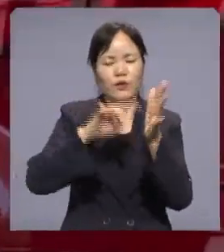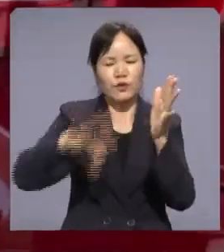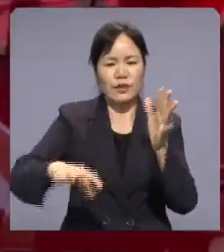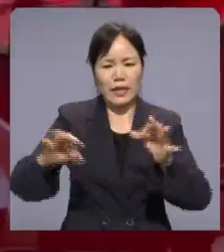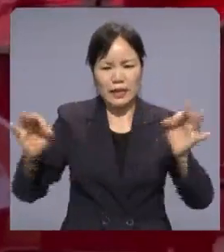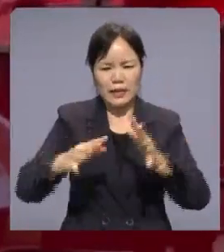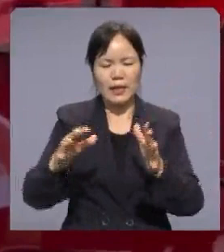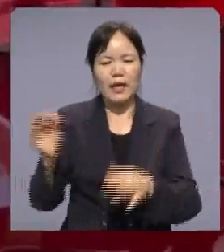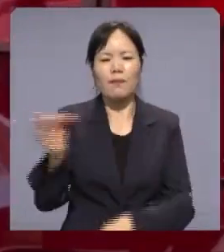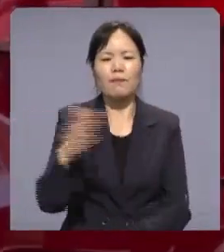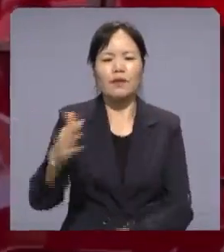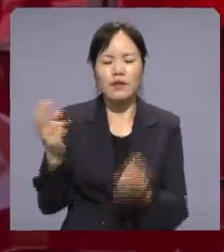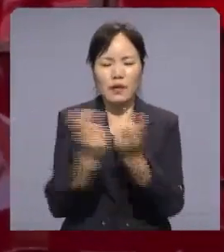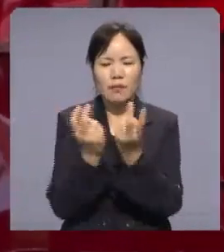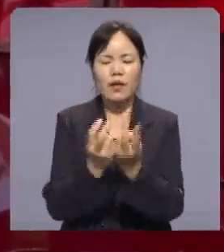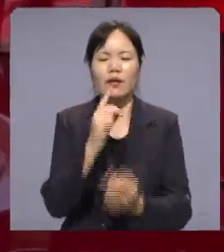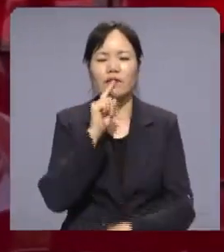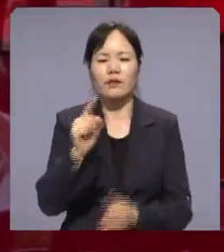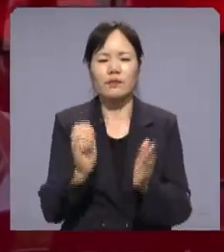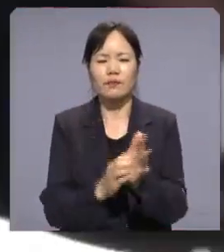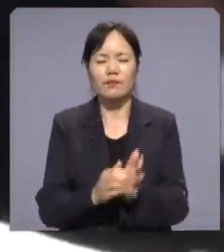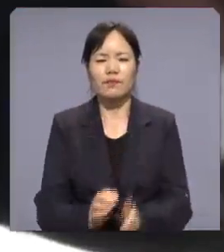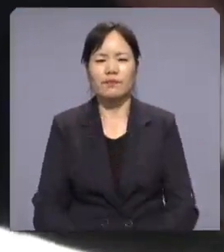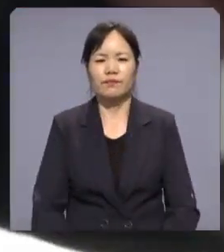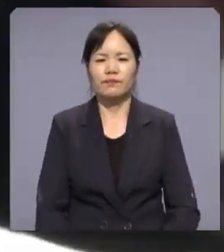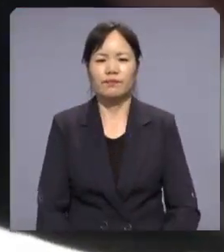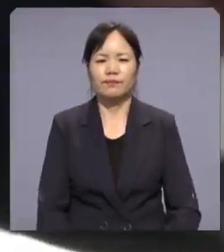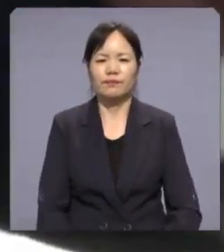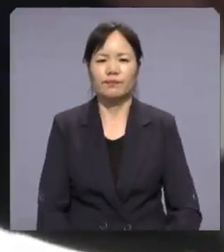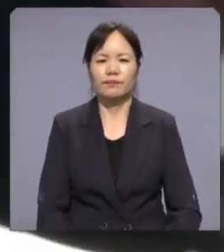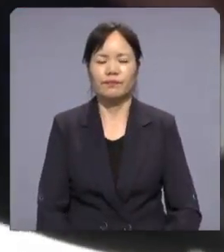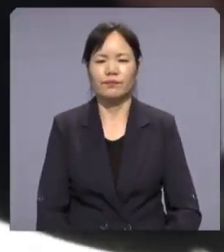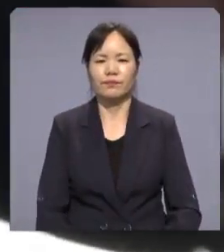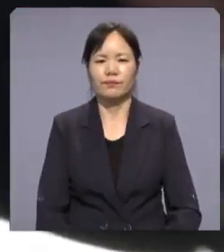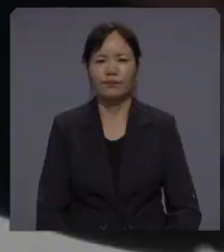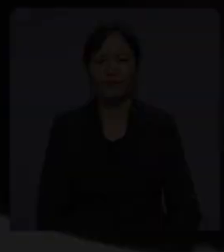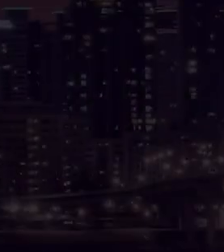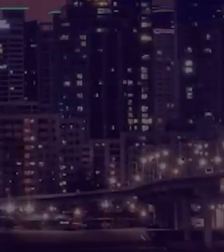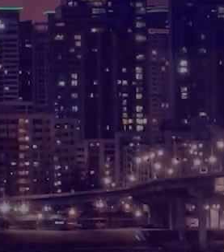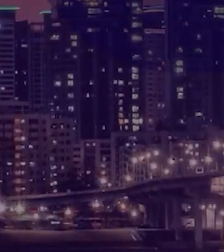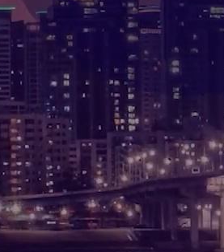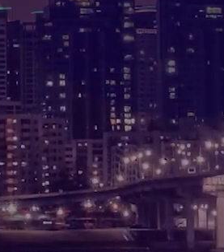한시 면세 방안 가능성도 거론했습니다. OBS 뉴스 황다인입니다.